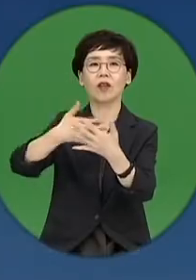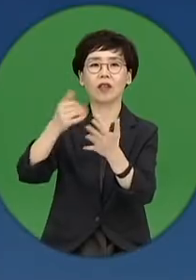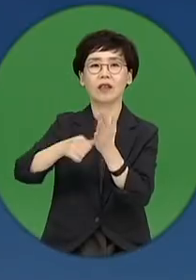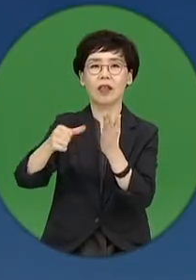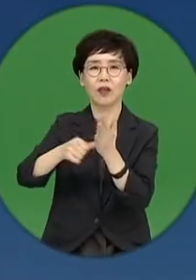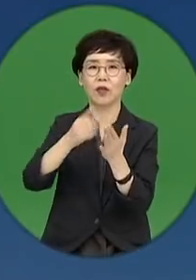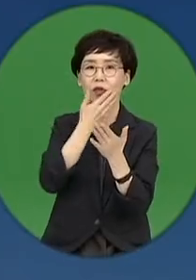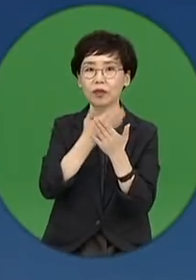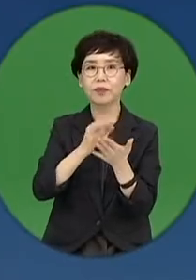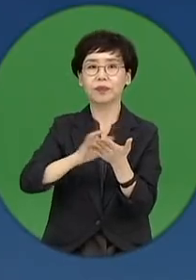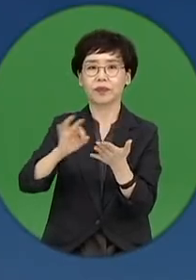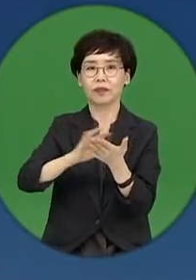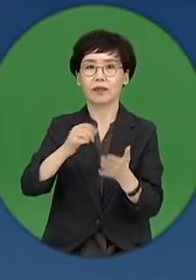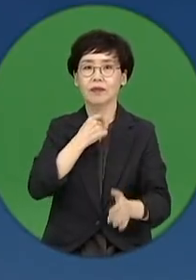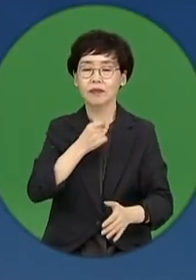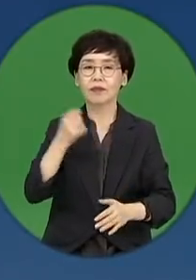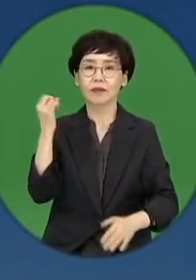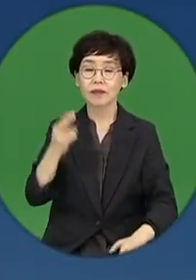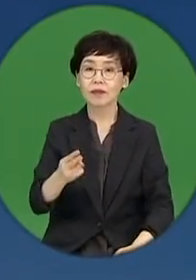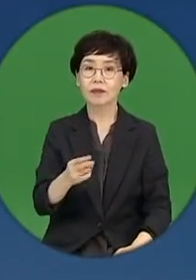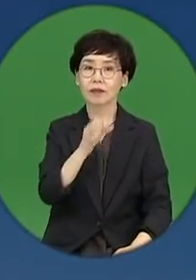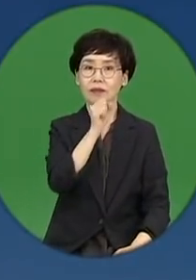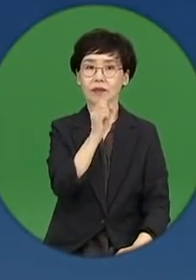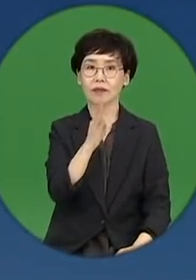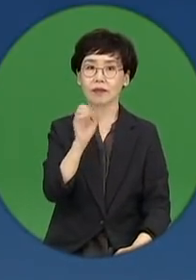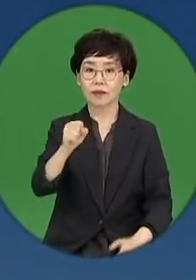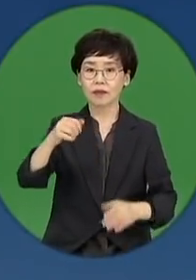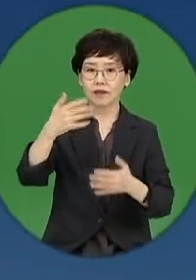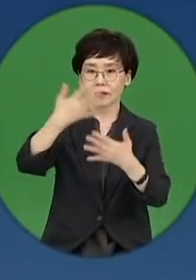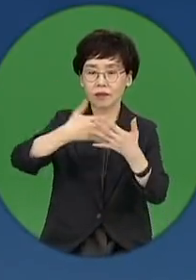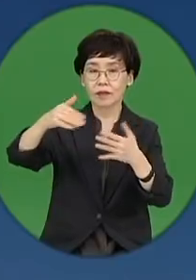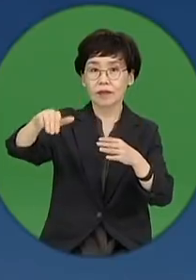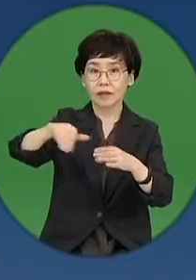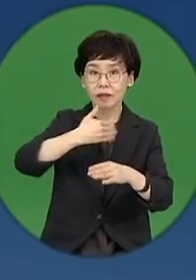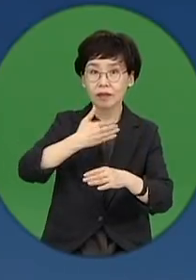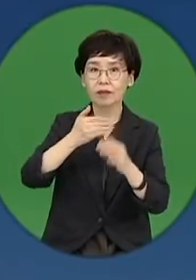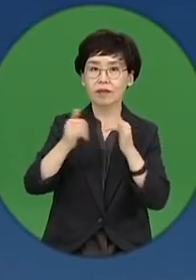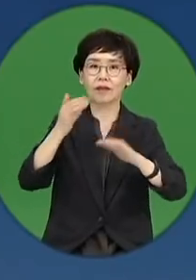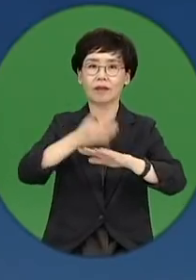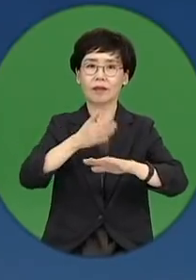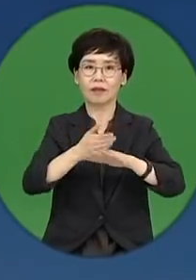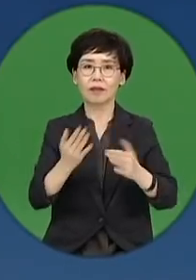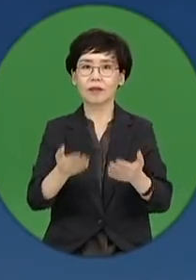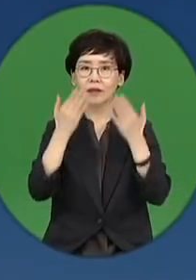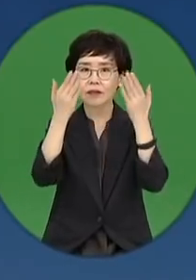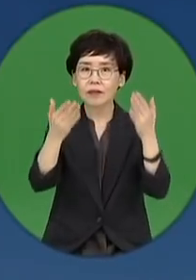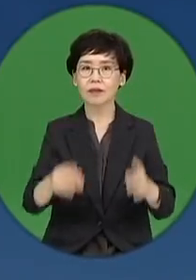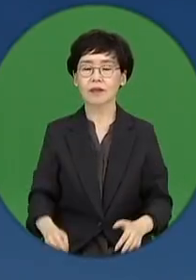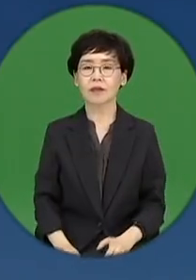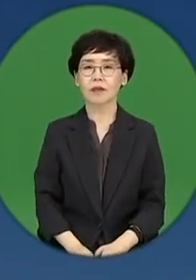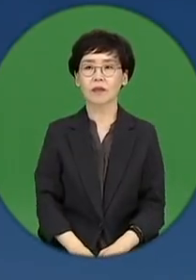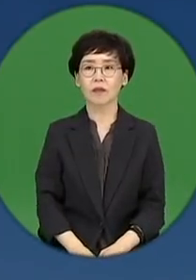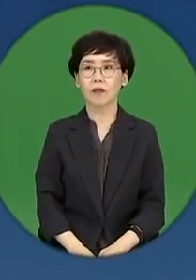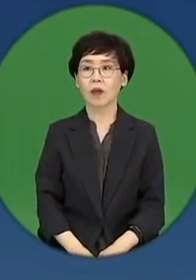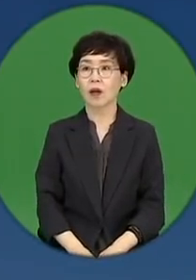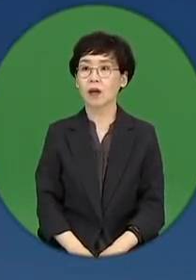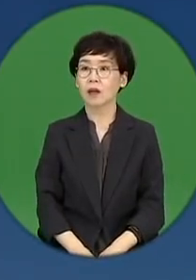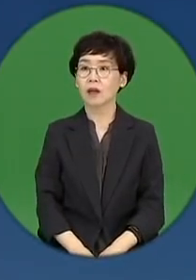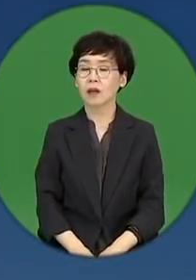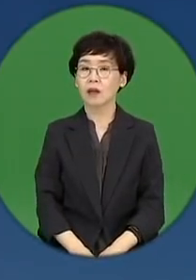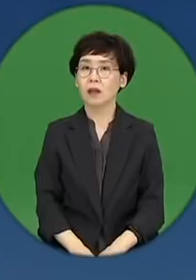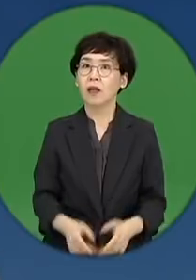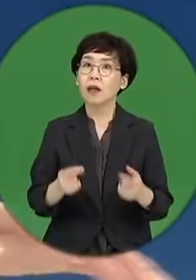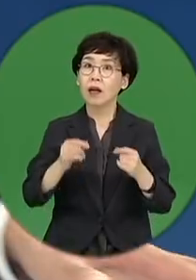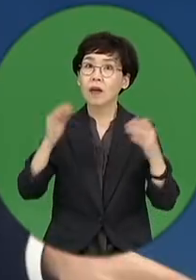소중하게 활용하도록 하겠습니다. 다시 한번 SBS에 영상을 제보해주신 분들께 감사의 말씀을 드리도록 하겠습니다. 교수님, 예. 이렇게